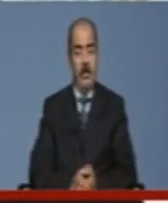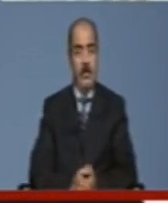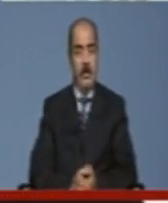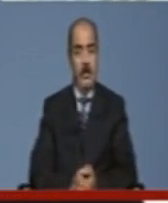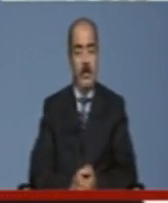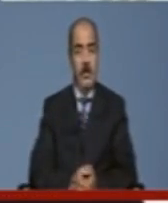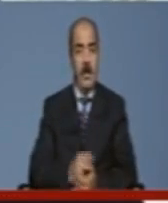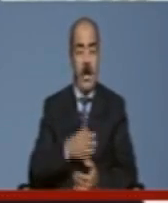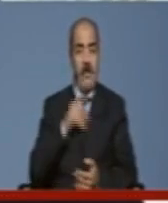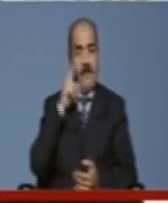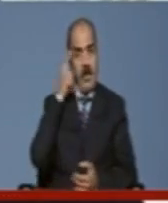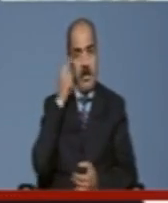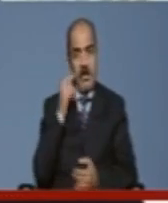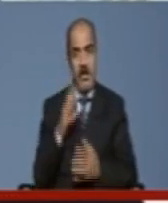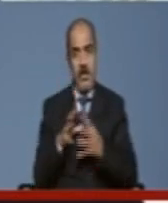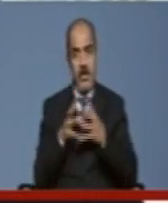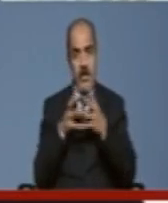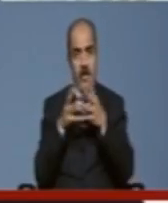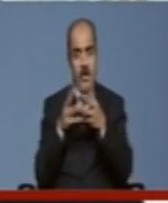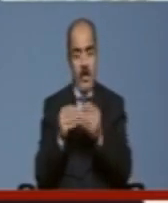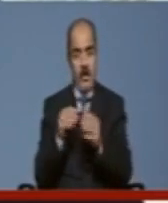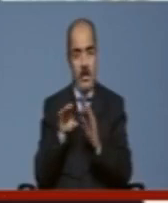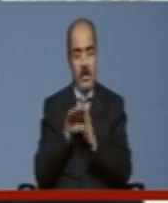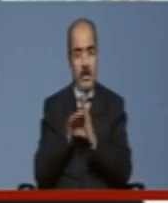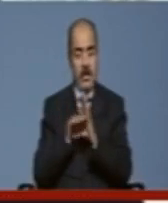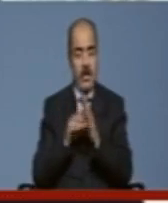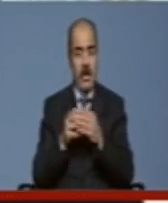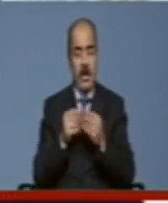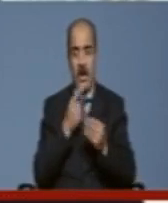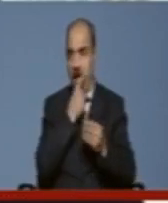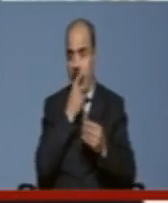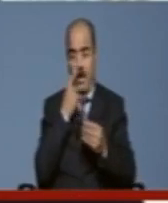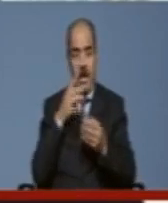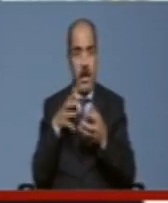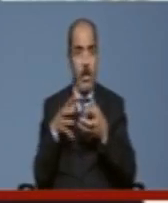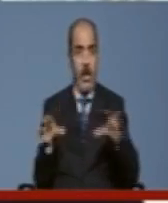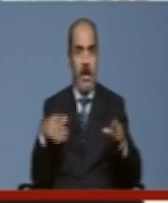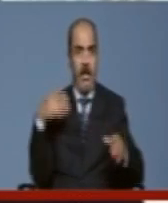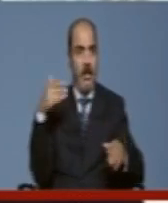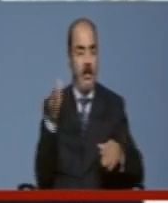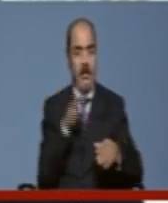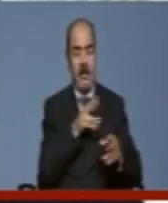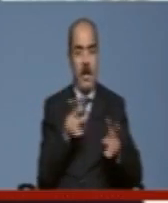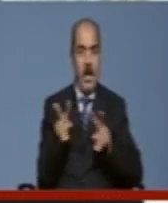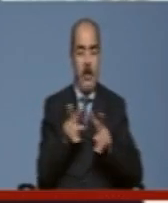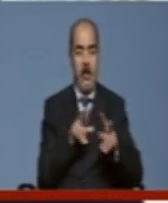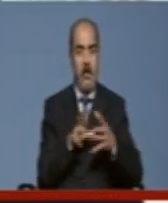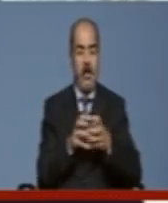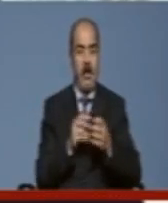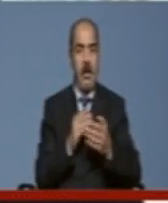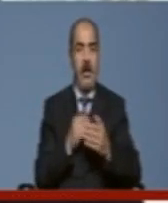الفلسطينيين ده مش حل، لأن إذا كانت الحل الدولتين لم ينجح والفلسطينيين موجودين على أراضيهم،